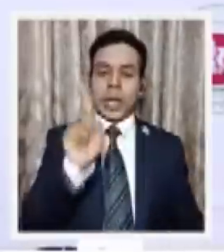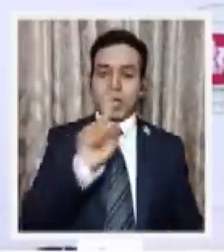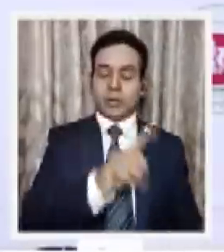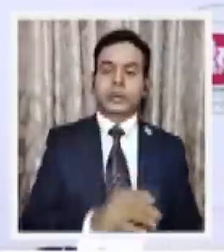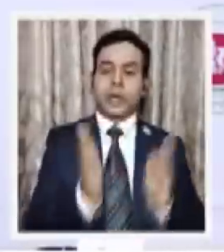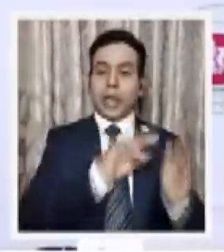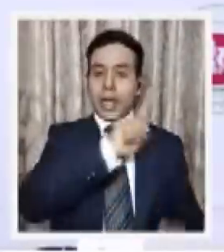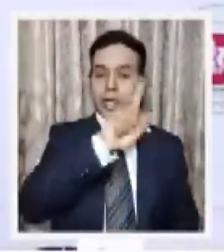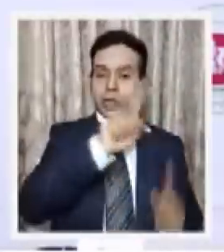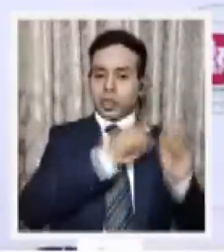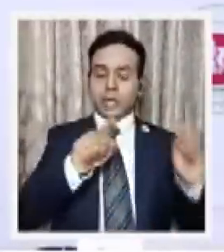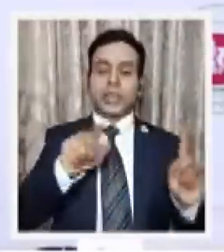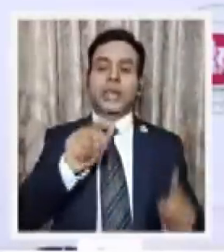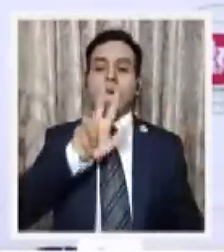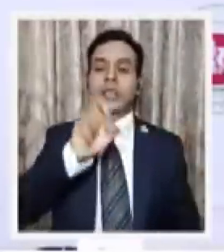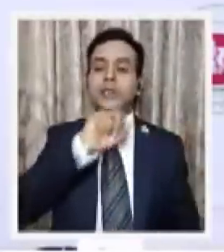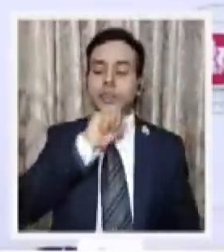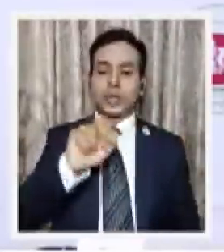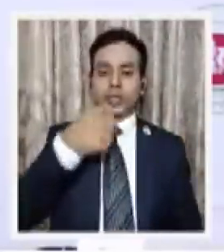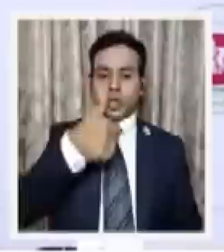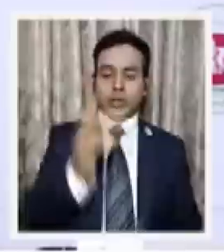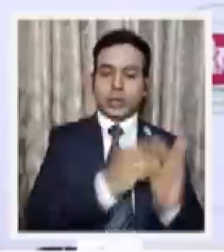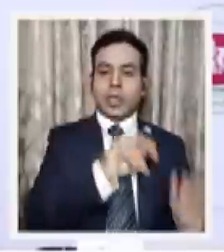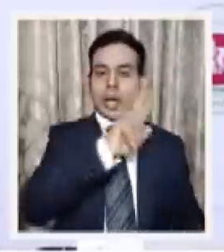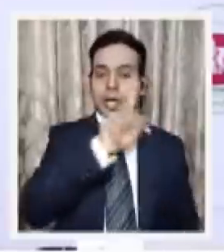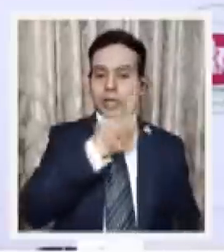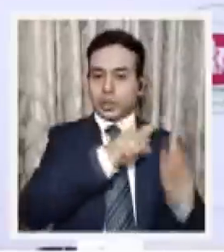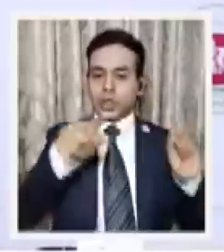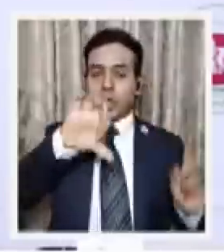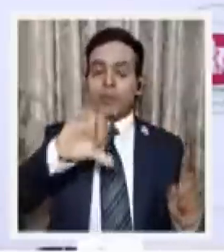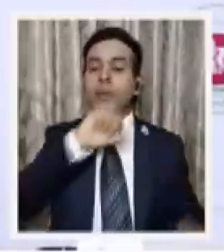71 থেকে 80 বছরের 6 জন এবং 81 থেকে 90 বছরের 1 জন।